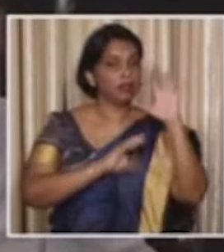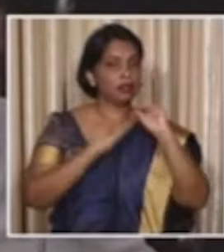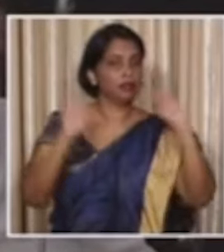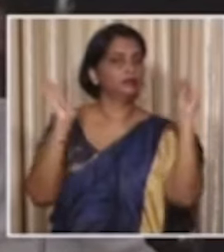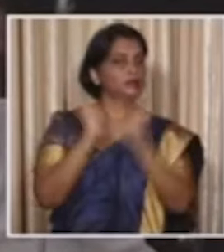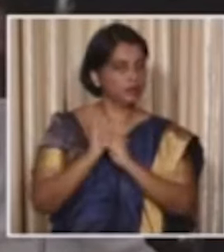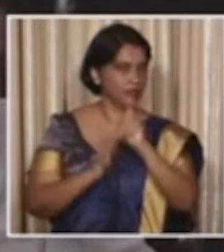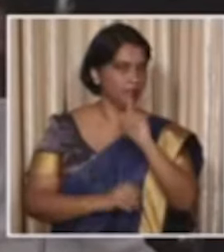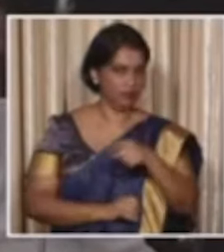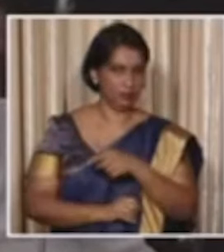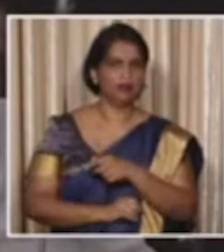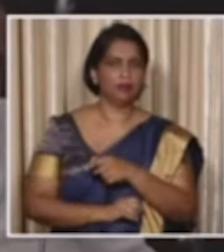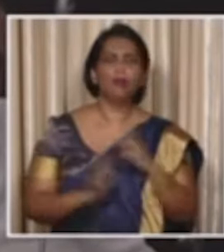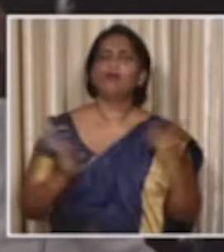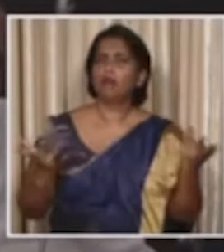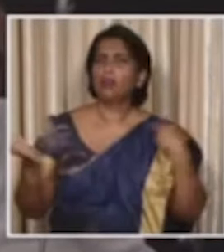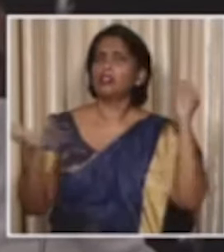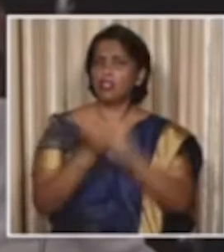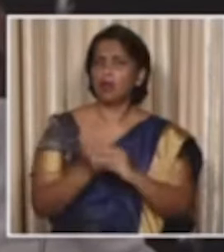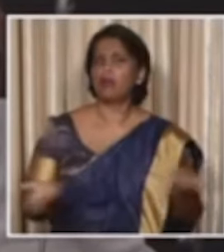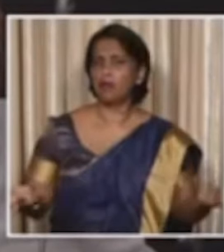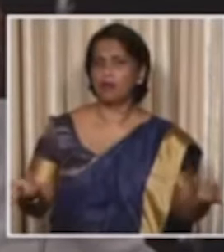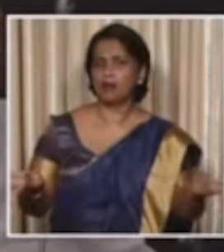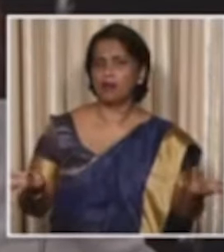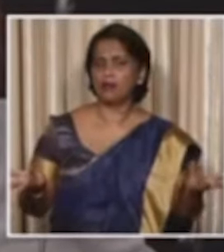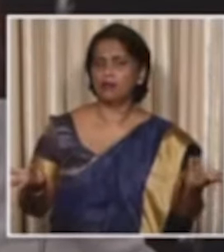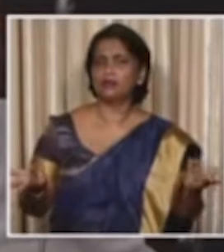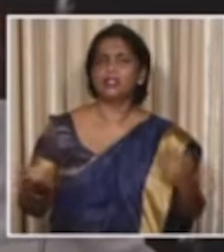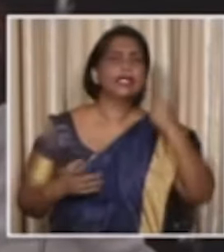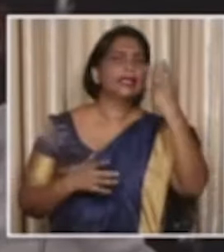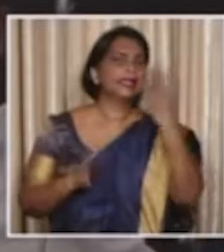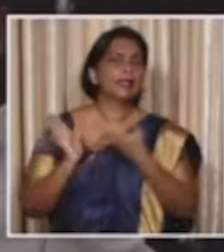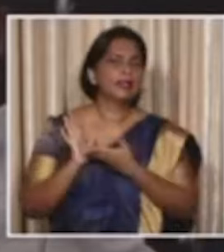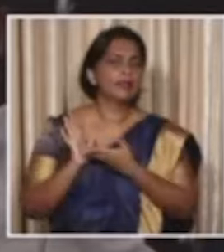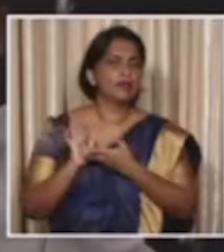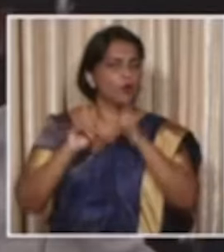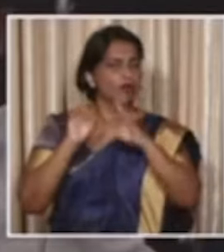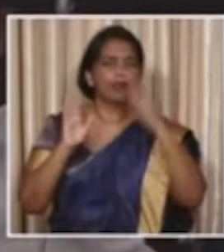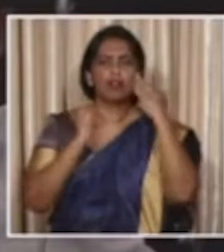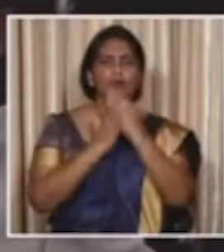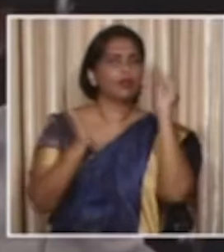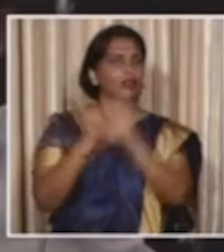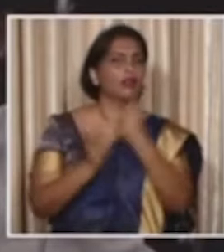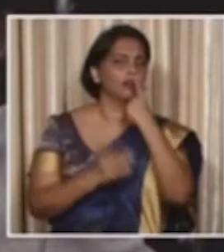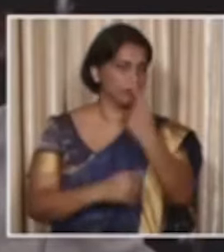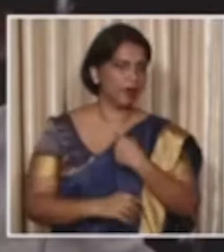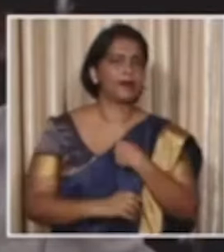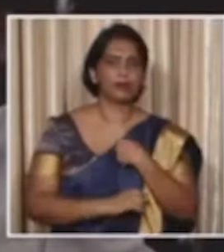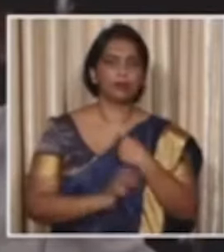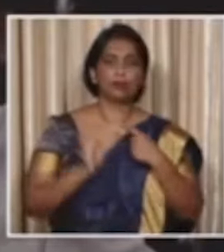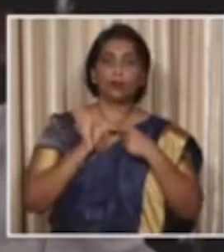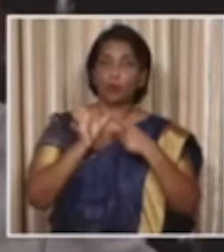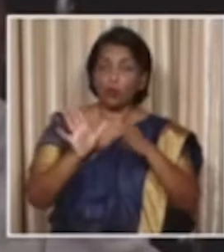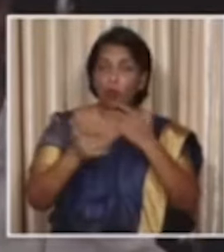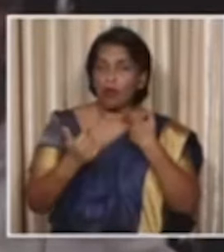අතුලත් කරා කියලා කියනවා. මොනවාද අපි ඇතුළත් කරලා තියෙන සංඛ්‍යාලේඛන කීයක් තියනවද ඒ වගේ කරුණු අපි ඇතුළත් කරේ කියලා කියන්නේ මොකද උත්තරයක් දෙන්නත්